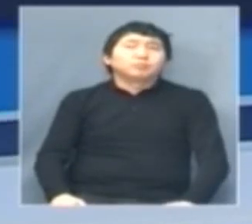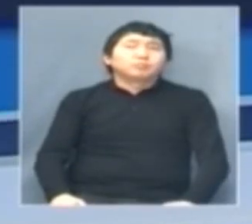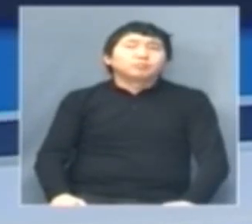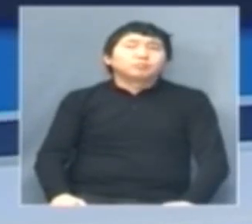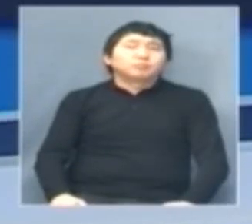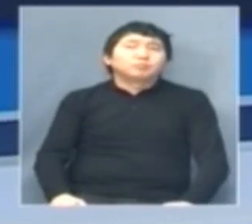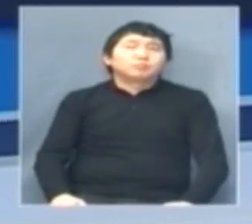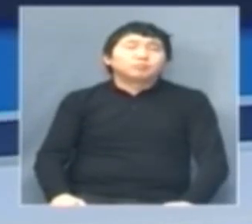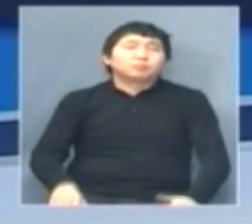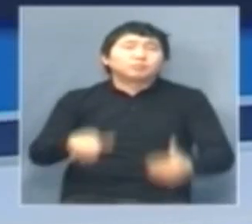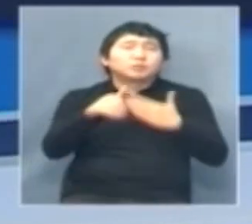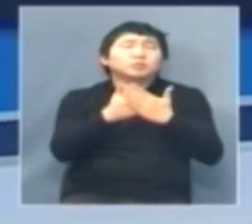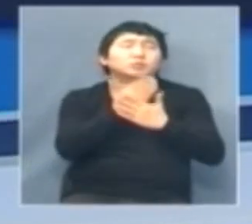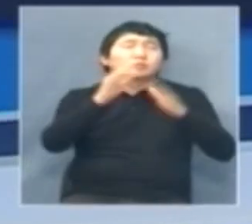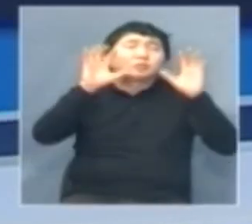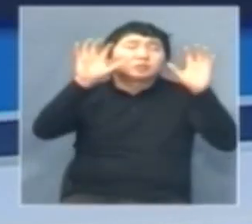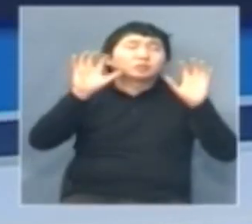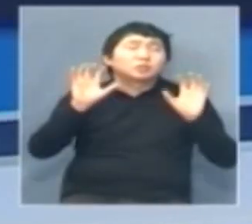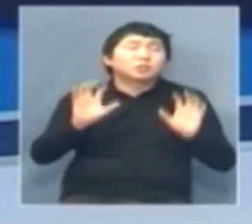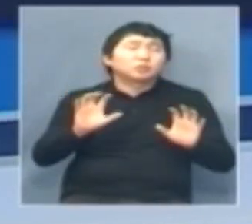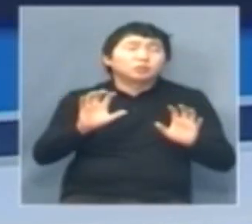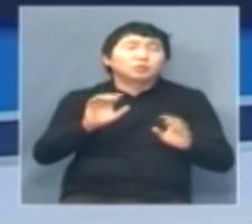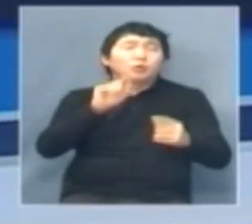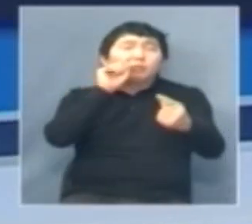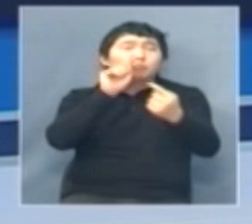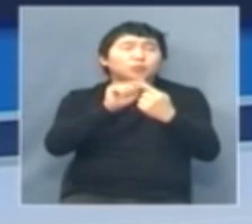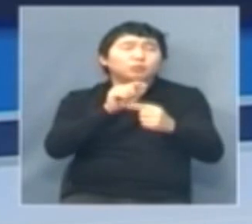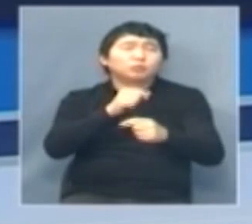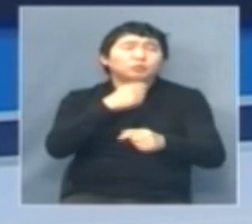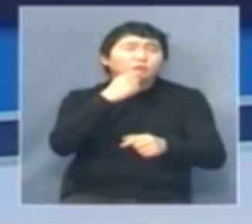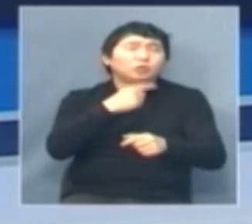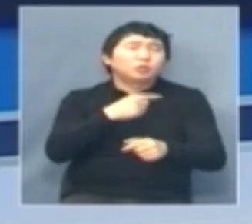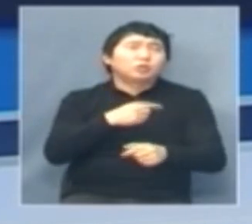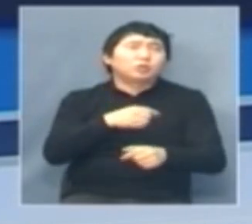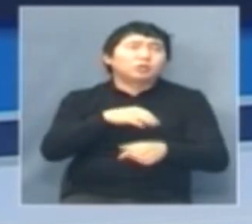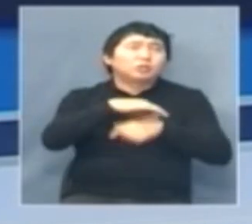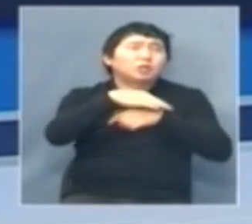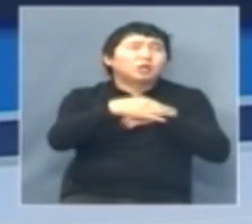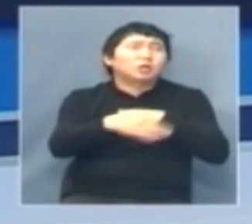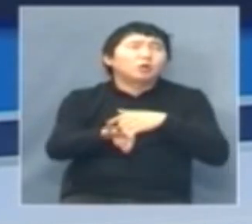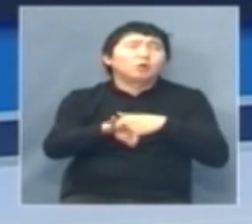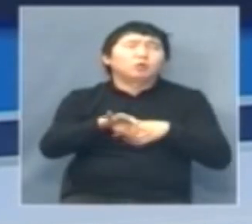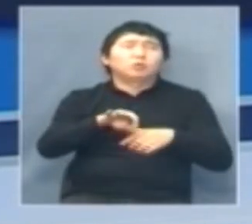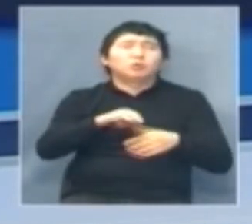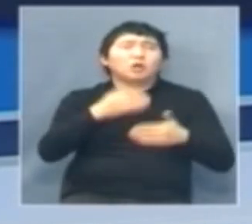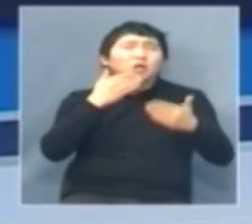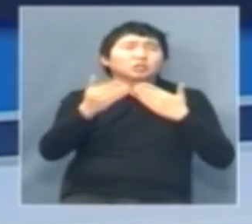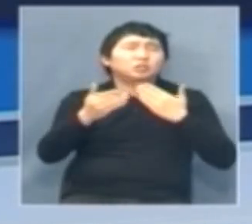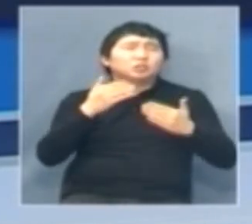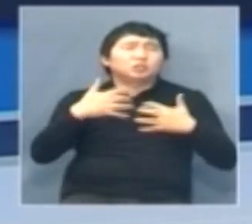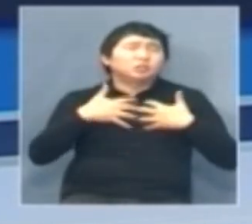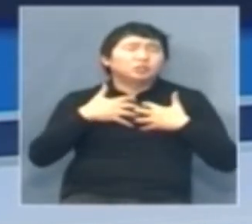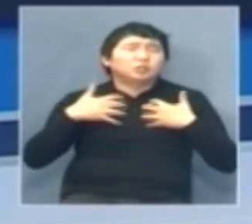Ряд законопроектов, направленных на предотвращение жестокого обращения с животными, одобрили в Казахстане. Новый закон обсудили на пленарном